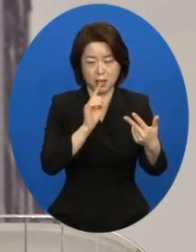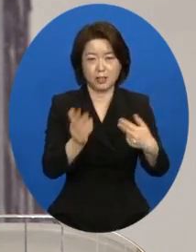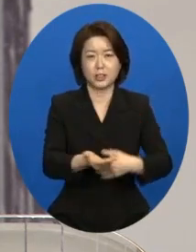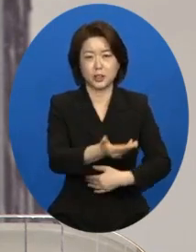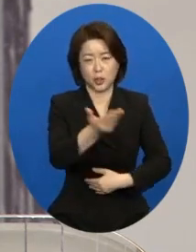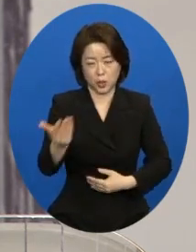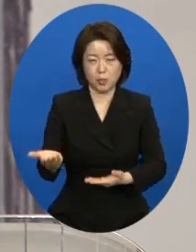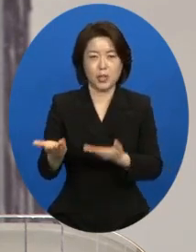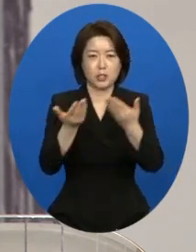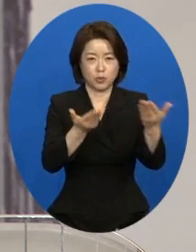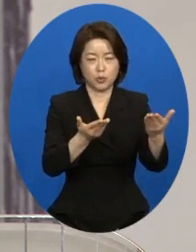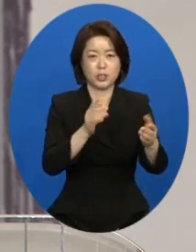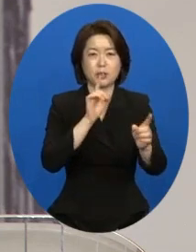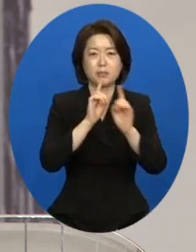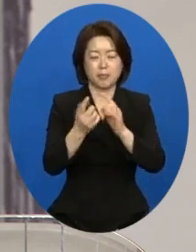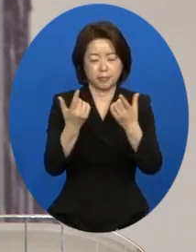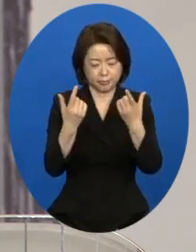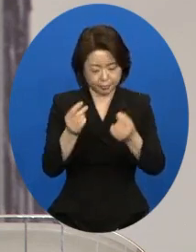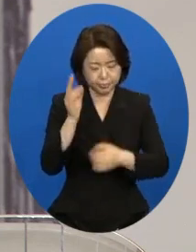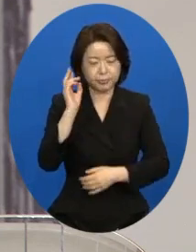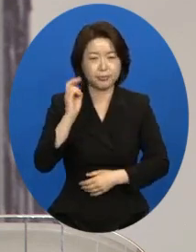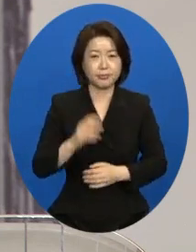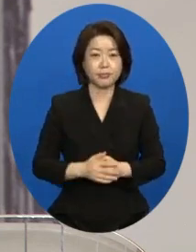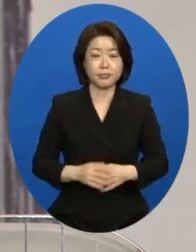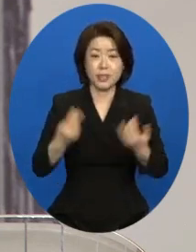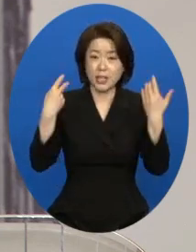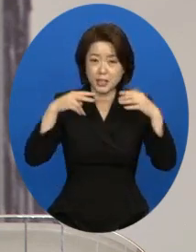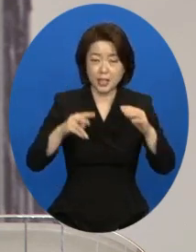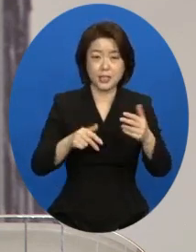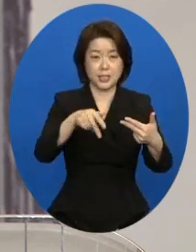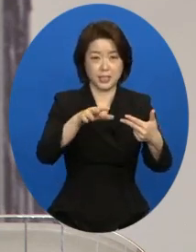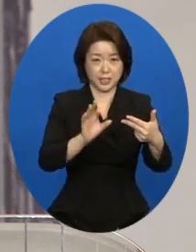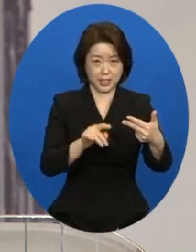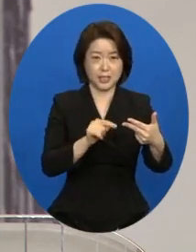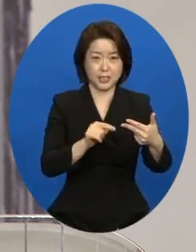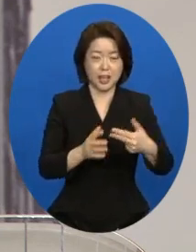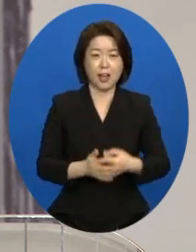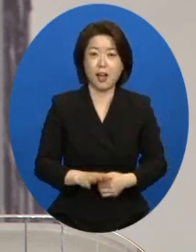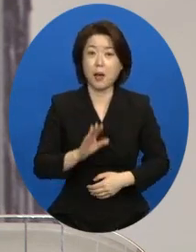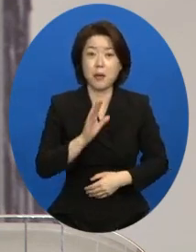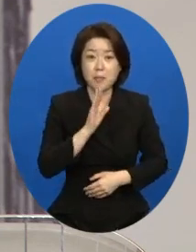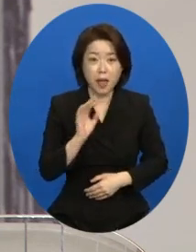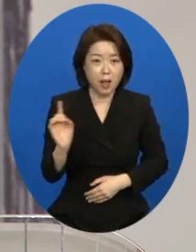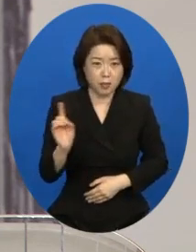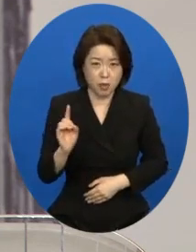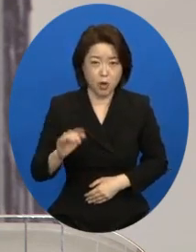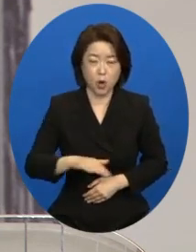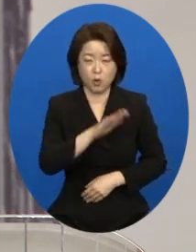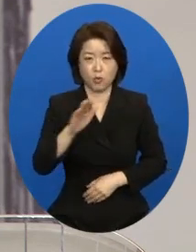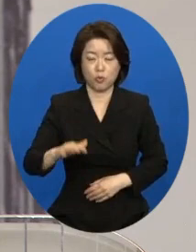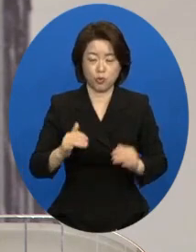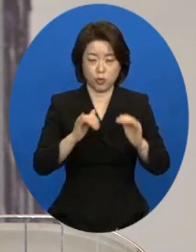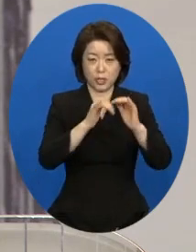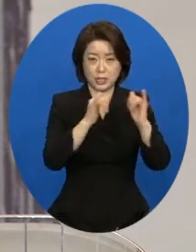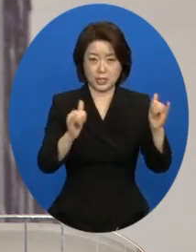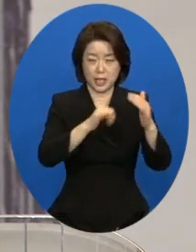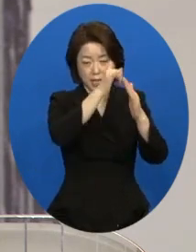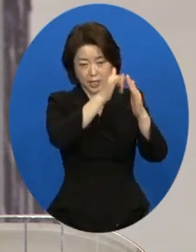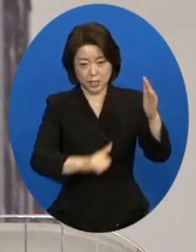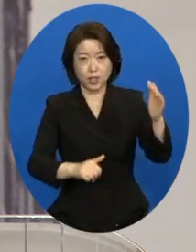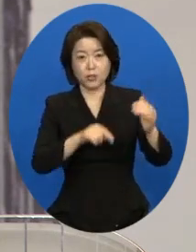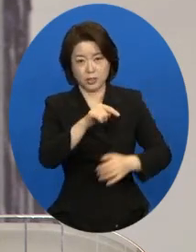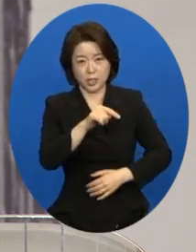주시는 말씀입니다. 왜냐하면 다니엘서 7장은 바로 우리 인간 역사의